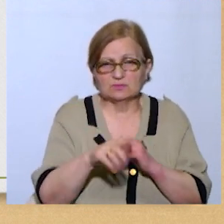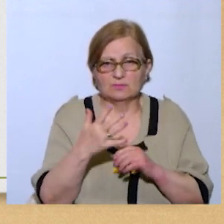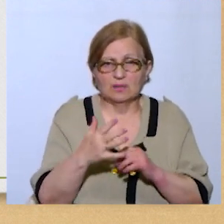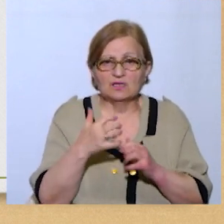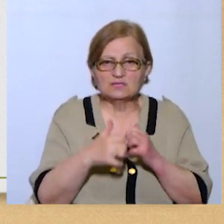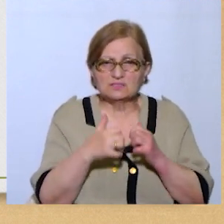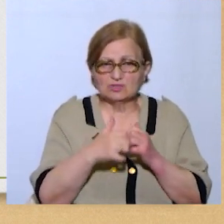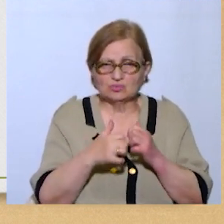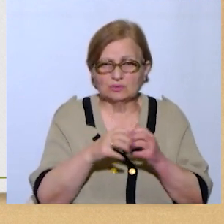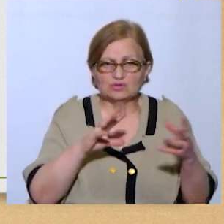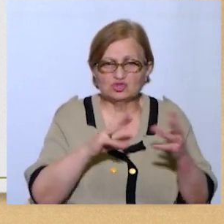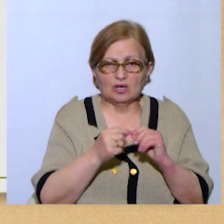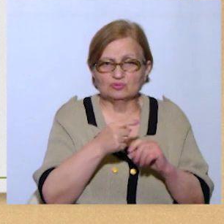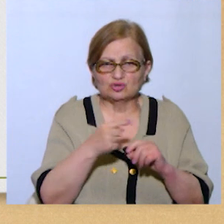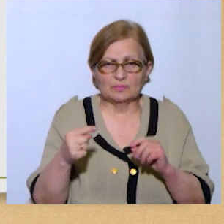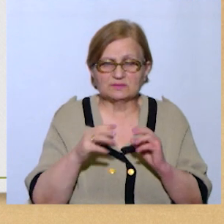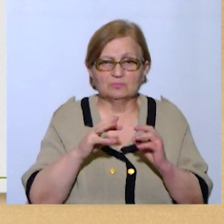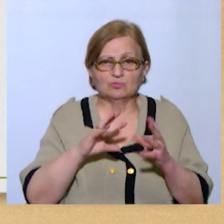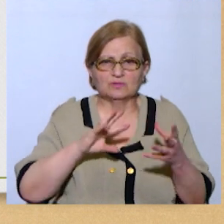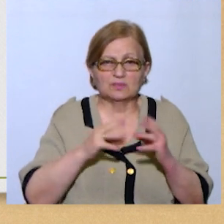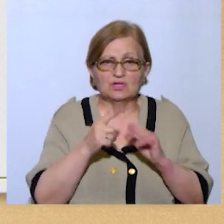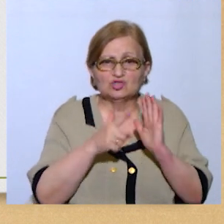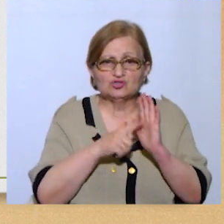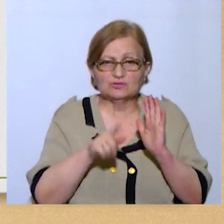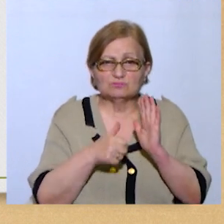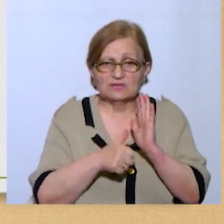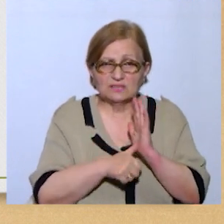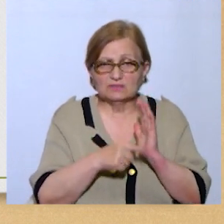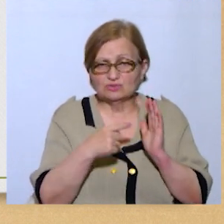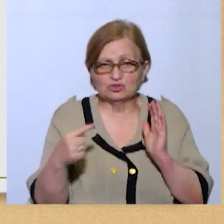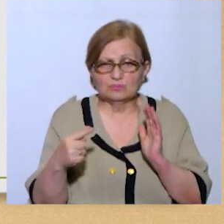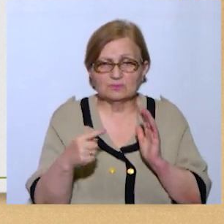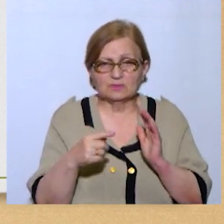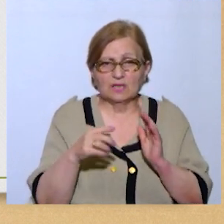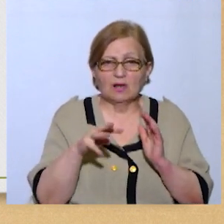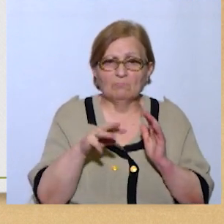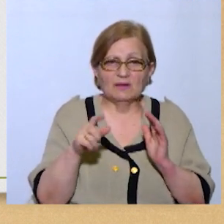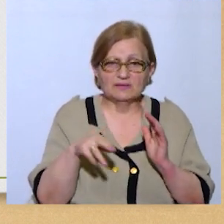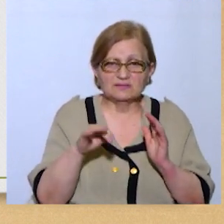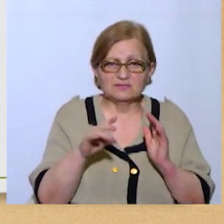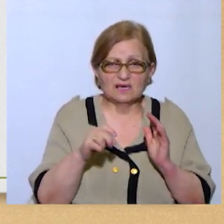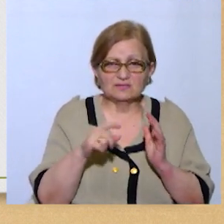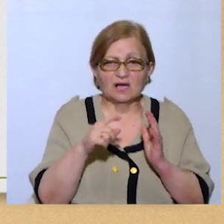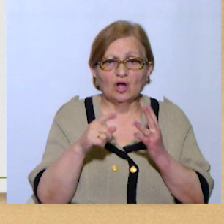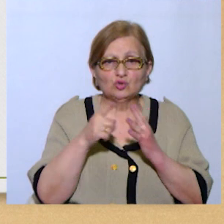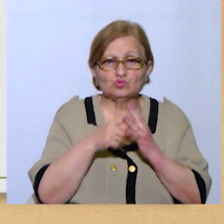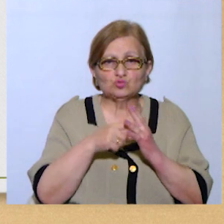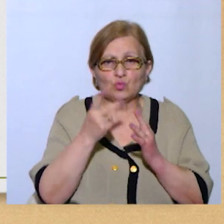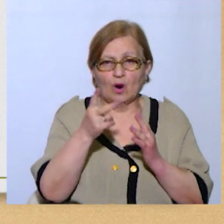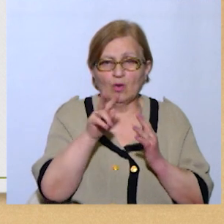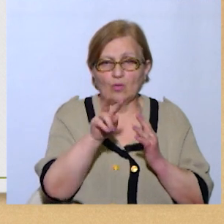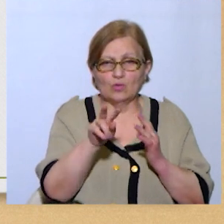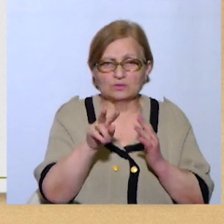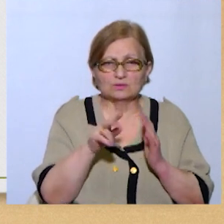იქნება ჯამი შეფარდებული რაოდენობასთან, ამ შემთხვევაში 7.6. მედიანა იქნება შუა ორი წევრის